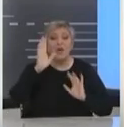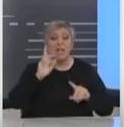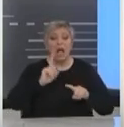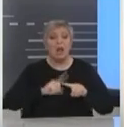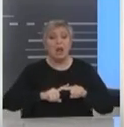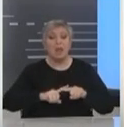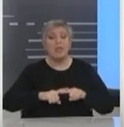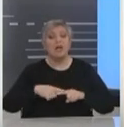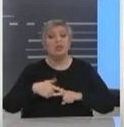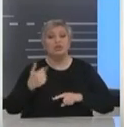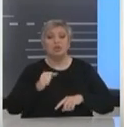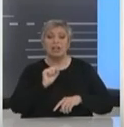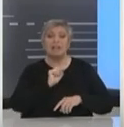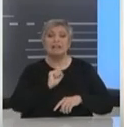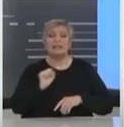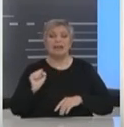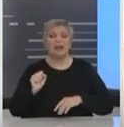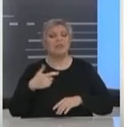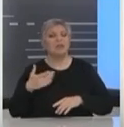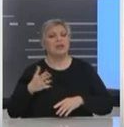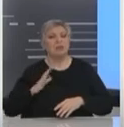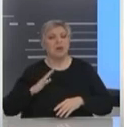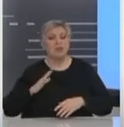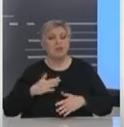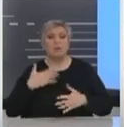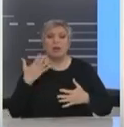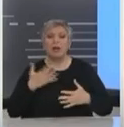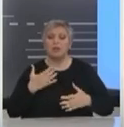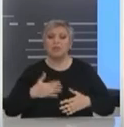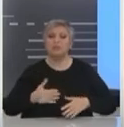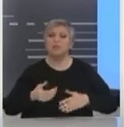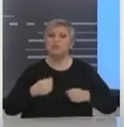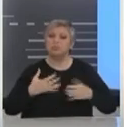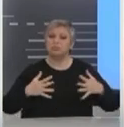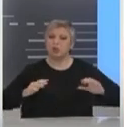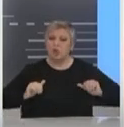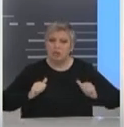τα έδωσε όλα για τον αγώνα και πολεμά για μια ολοκλήρωση ηρωισμού και